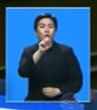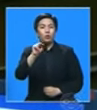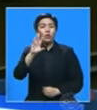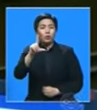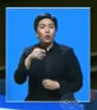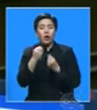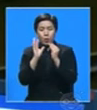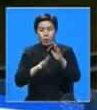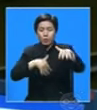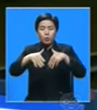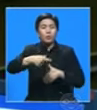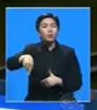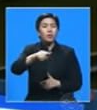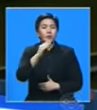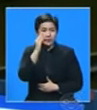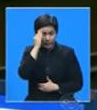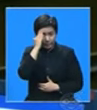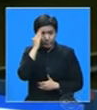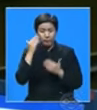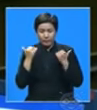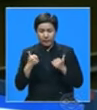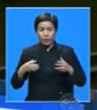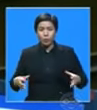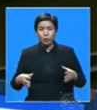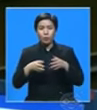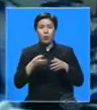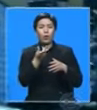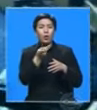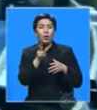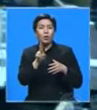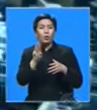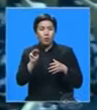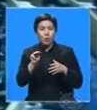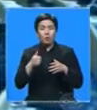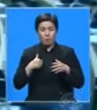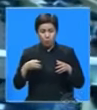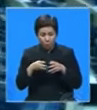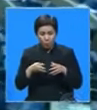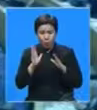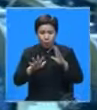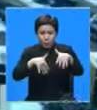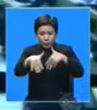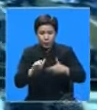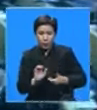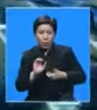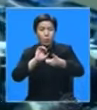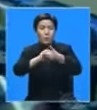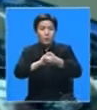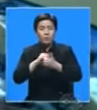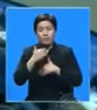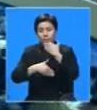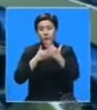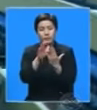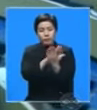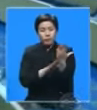ราบหมายความว่าจากนี้พวกเราคณะรัฐมนตรีและประชาชนจะได้ร่วมมือกันนะครับในการขับเคลื่อนประเทศชาติไปด้ว